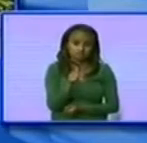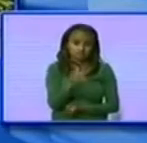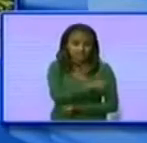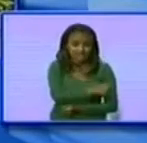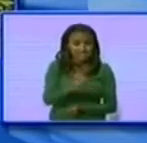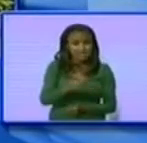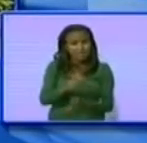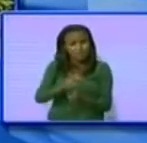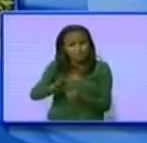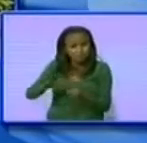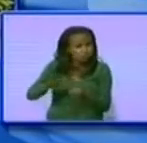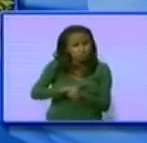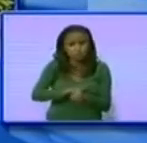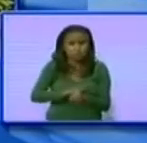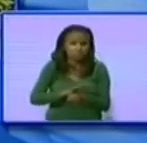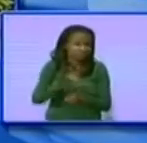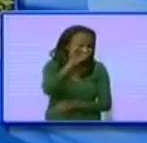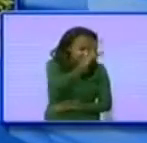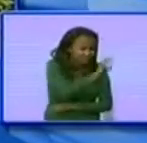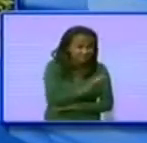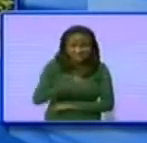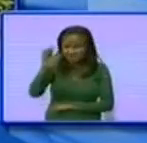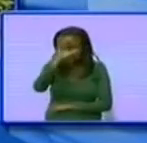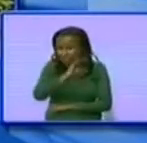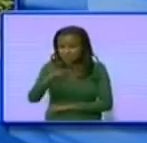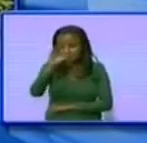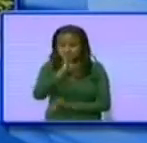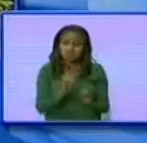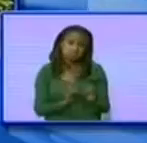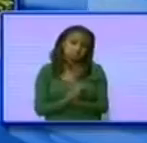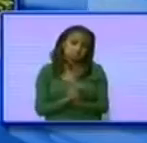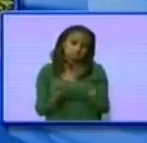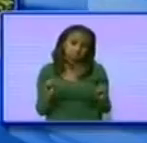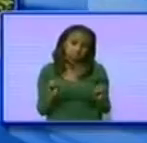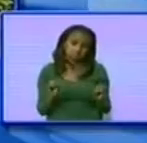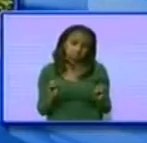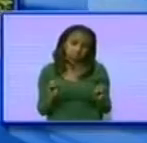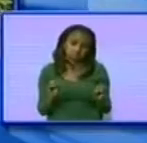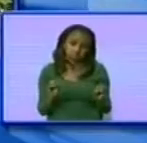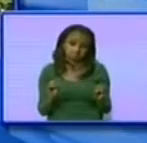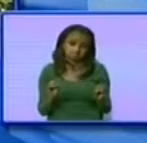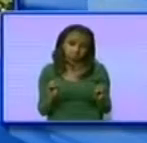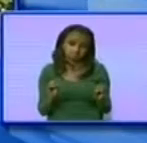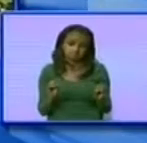አዲስ አበባ ክልል ውስጥ የቀረኝ ቦታ የለም ብዬ ነው ማስበው እኔ ከወንድሞቼ ጋር ሞኘ